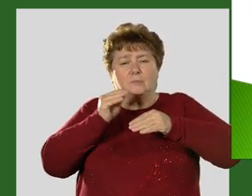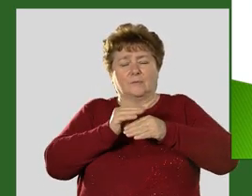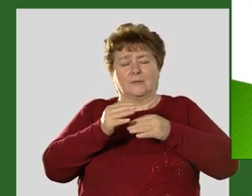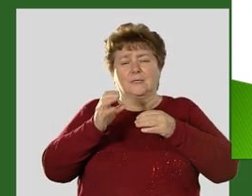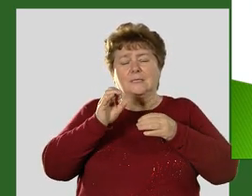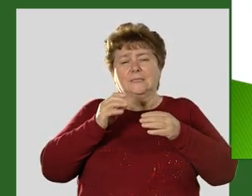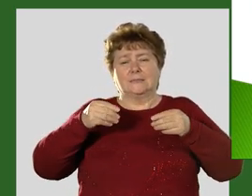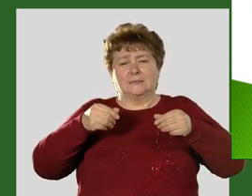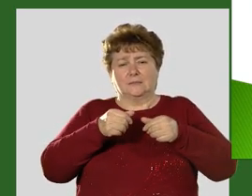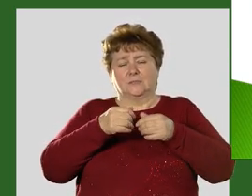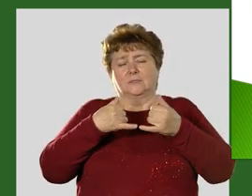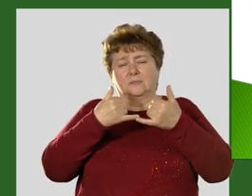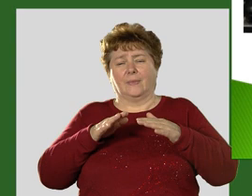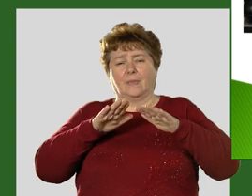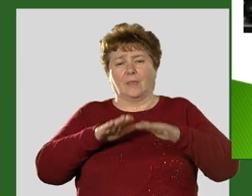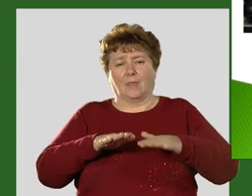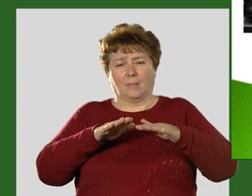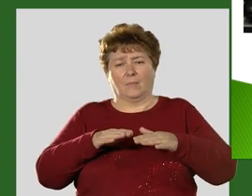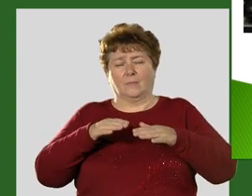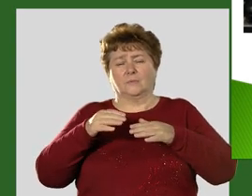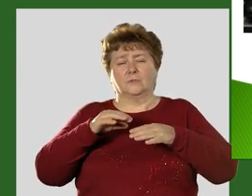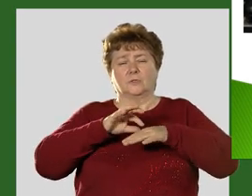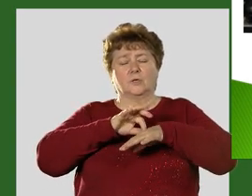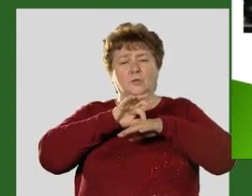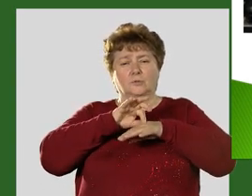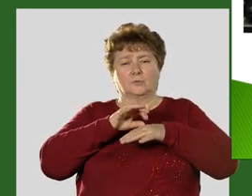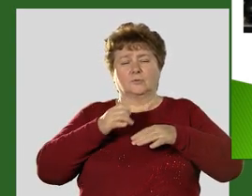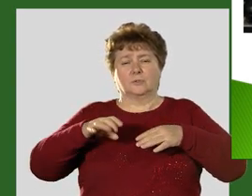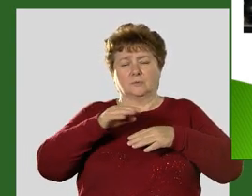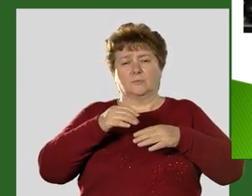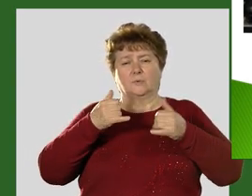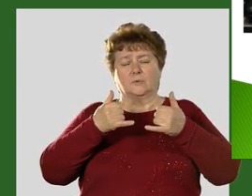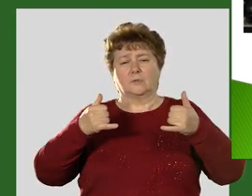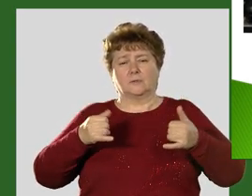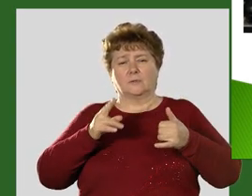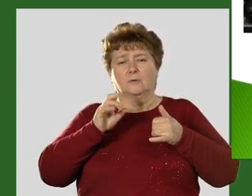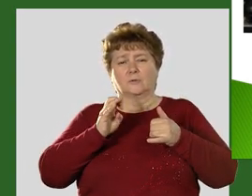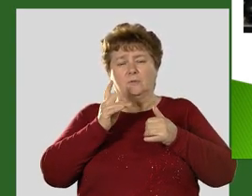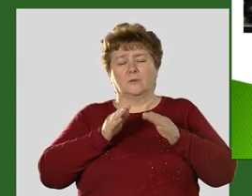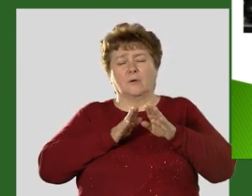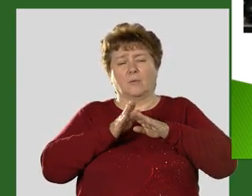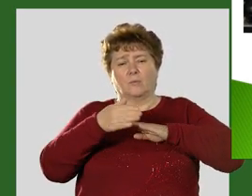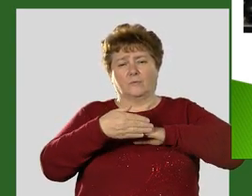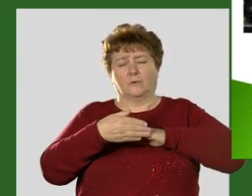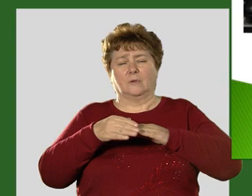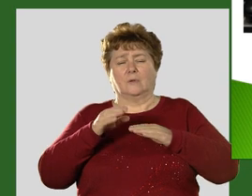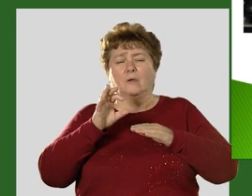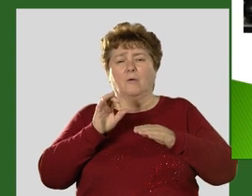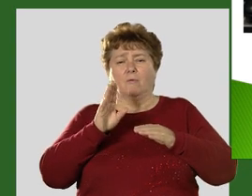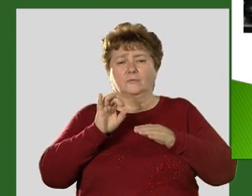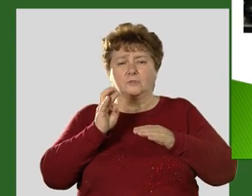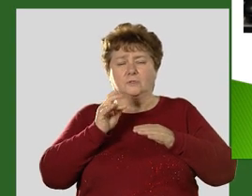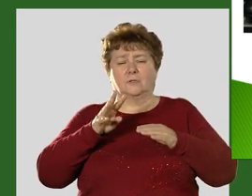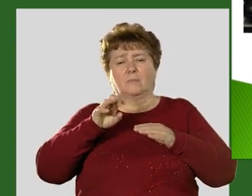и синтетической пряжи. На базе переработки шкур в республике развита кожевенная, обувная и